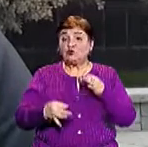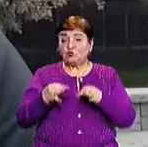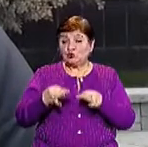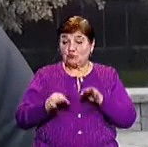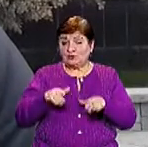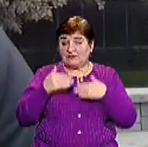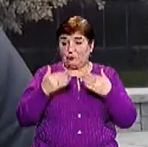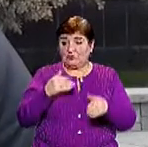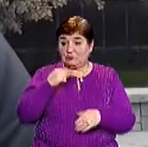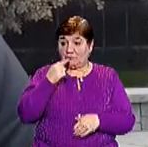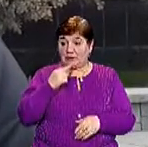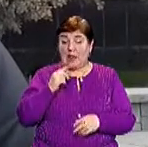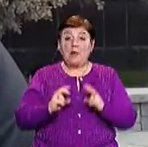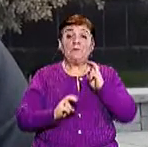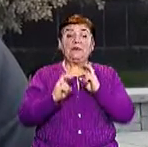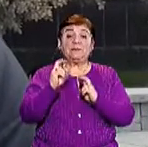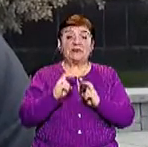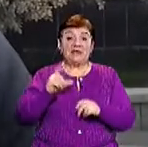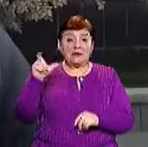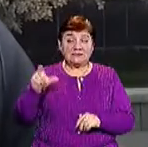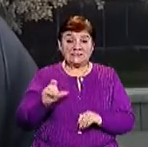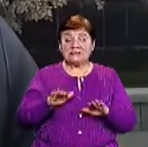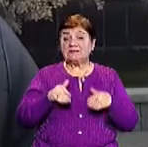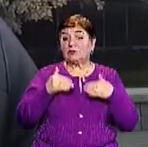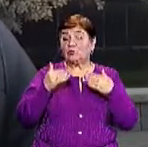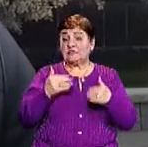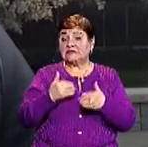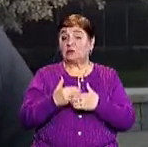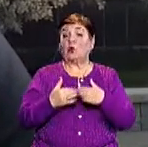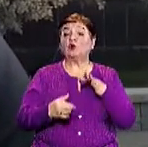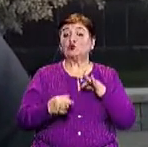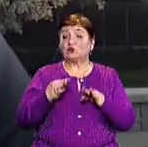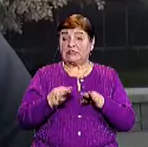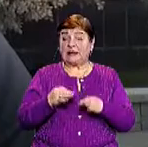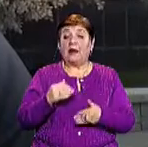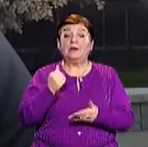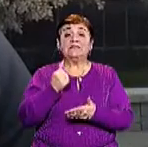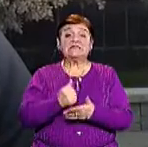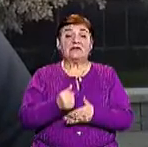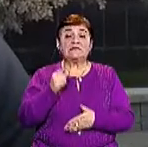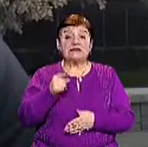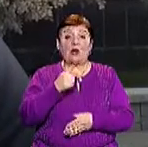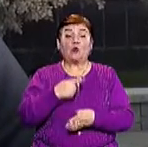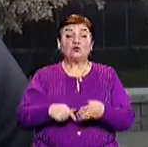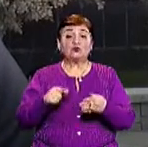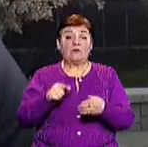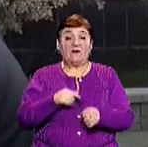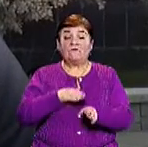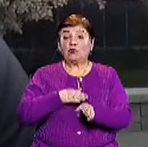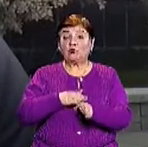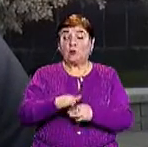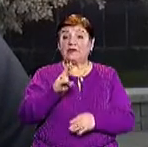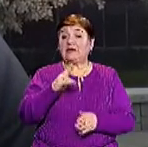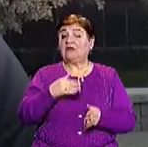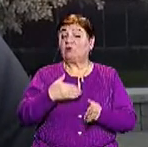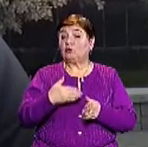Андрій Данканич. Два підприємці подали позови до суду, і на підставі цих позовів скасовують рішення виконкому, яким їм